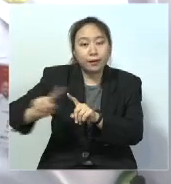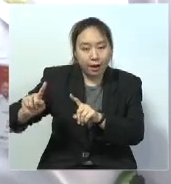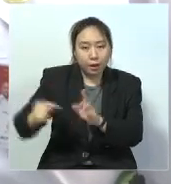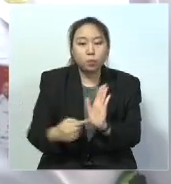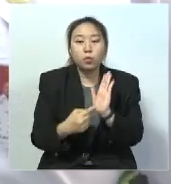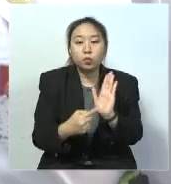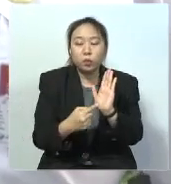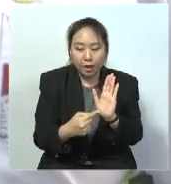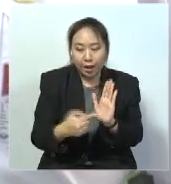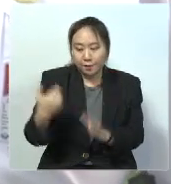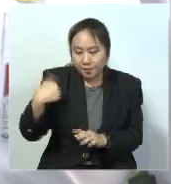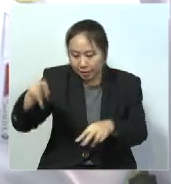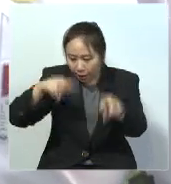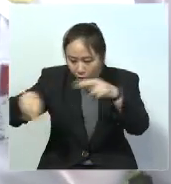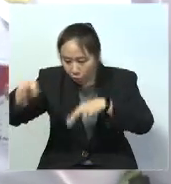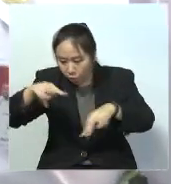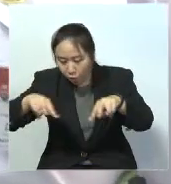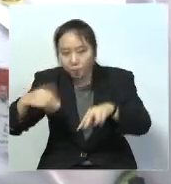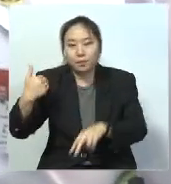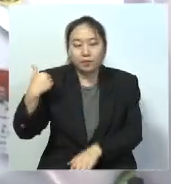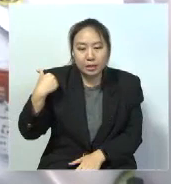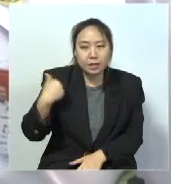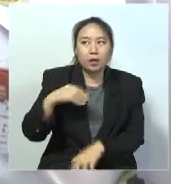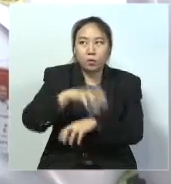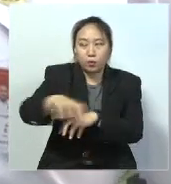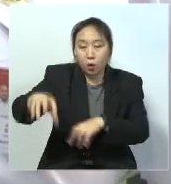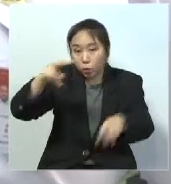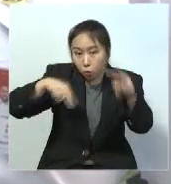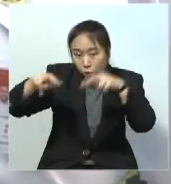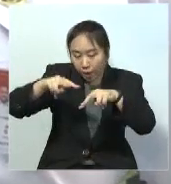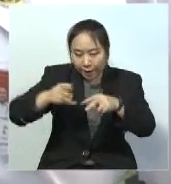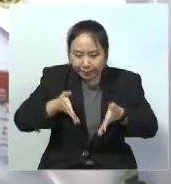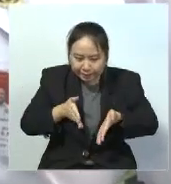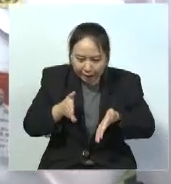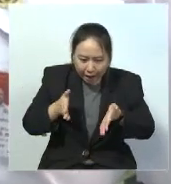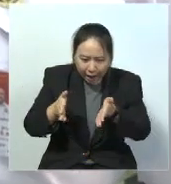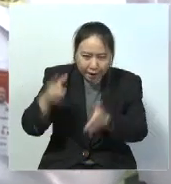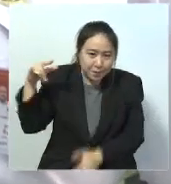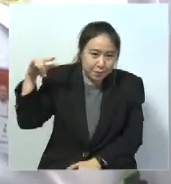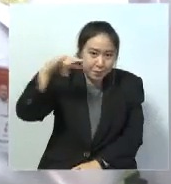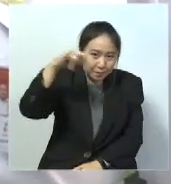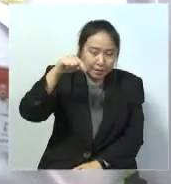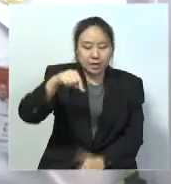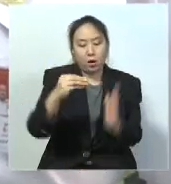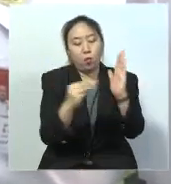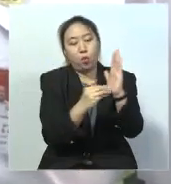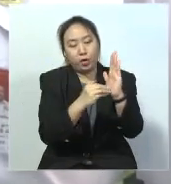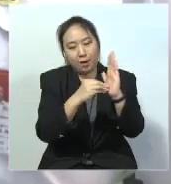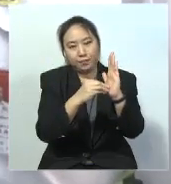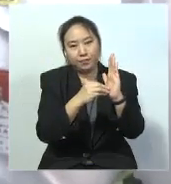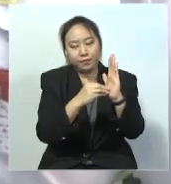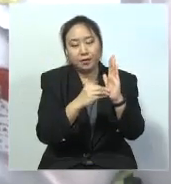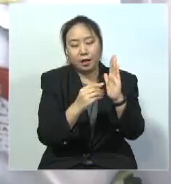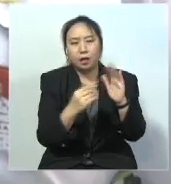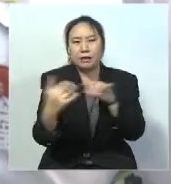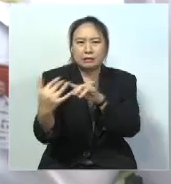งาน Area Control Center นะครับหรือหน่วยงานที่ดูแลทางด้านเส้นทางบินเนี่ยซึ่งอยู่ที่กรุงเทพนะครับจำเป็นที่จะต้องมี